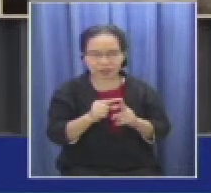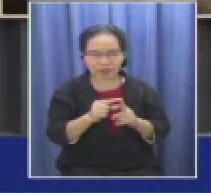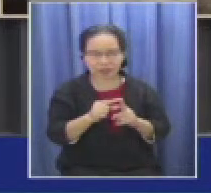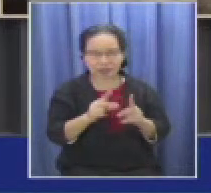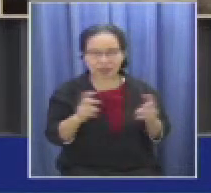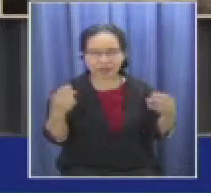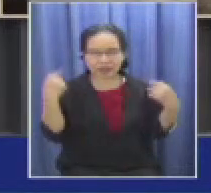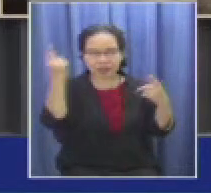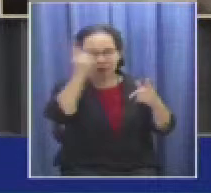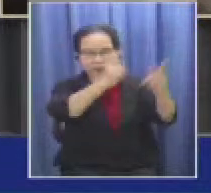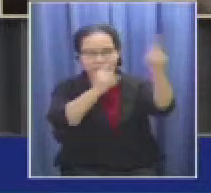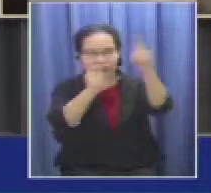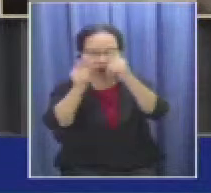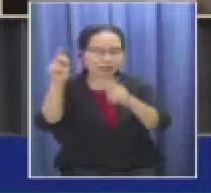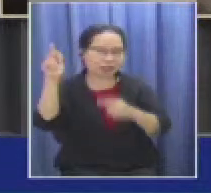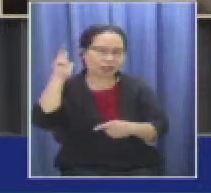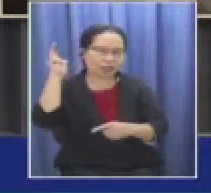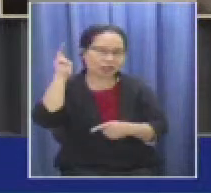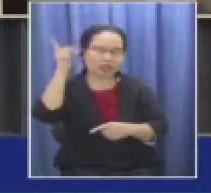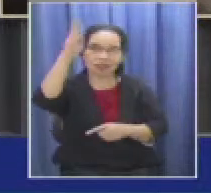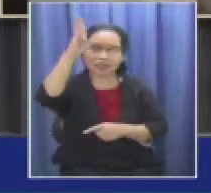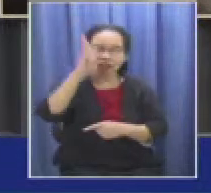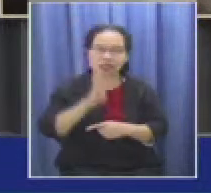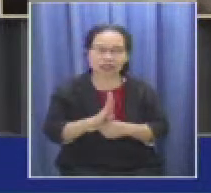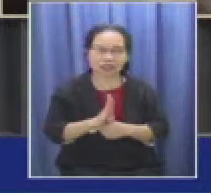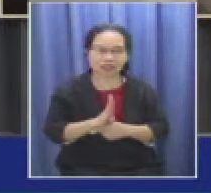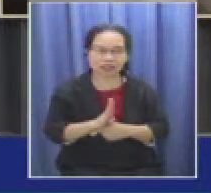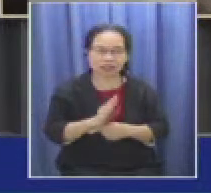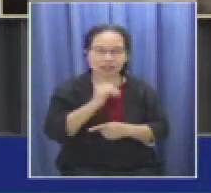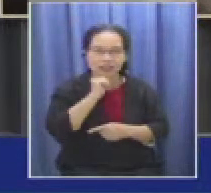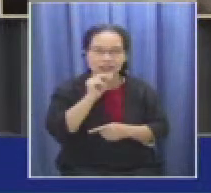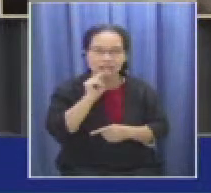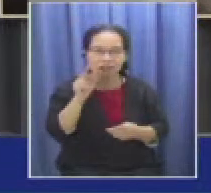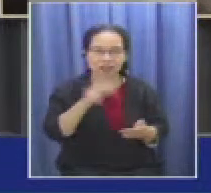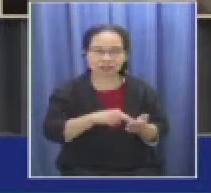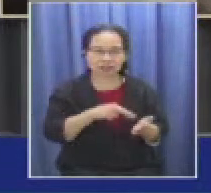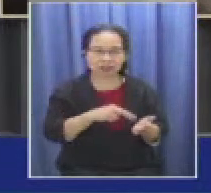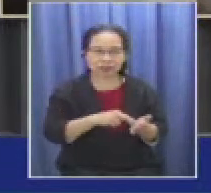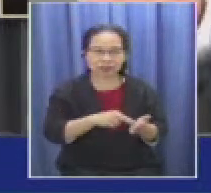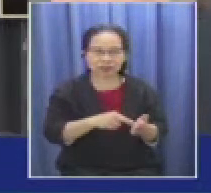di sɛ obi ɛwɔ baabi kɛseɛ bi